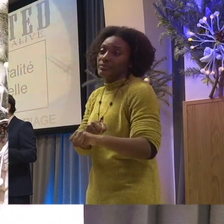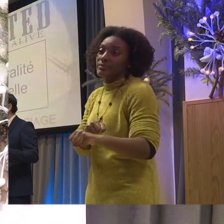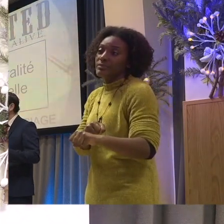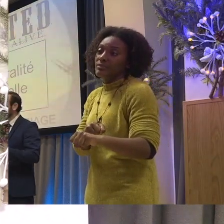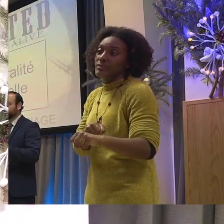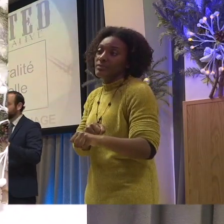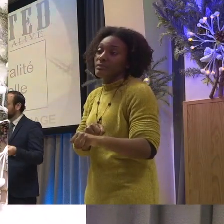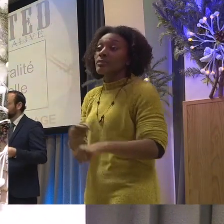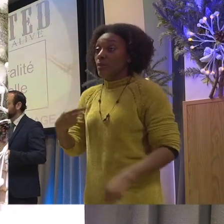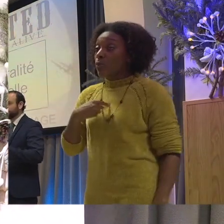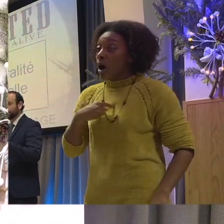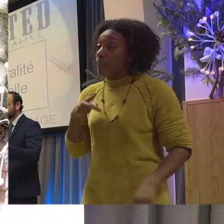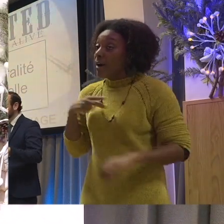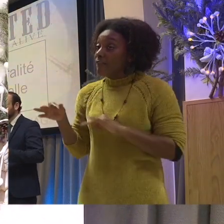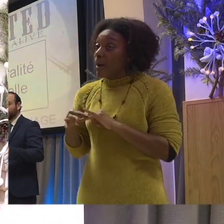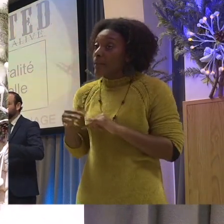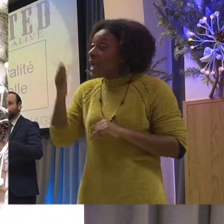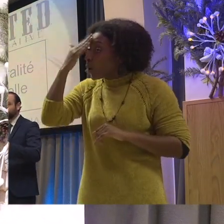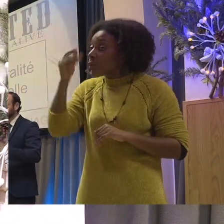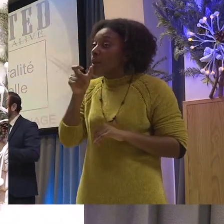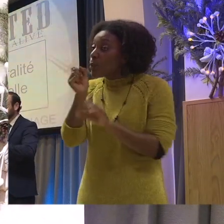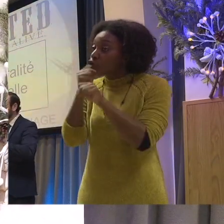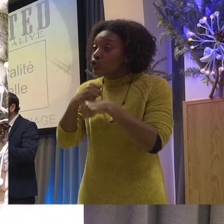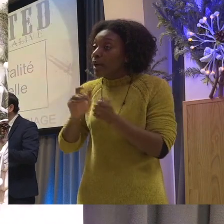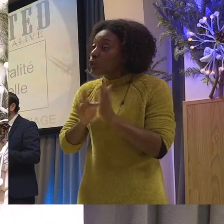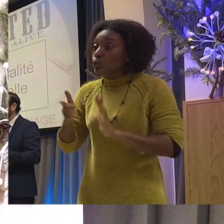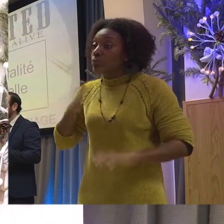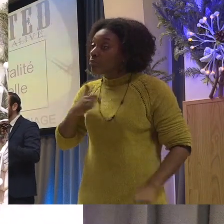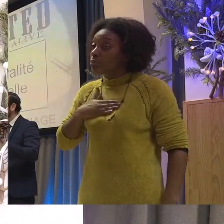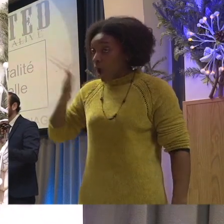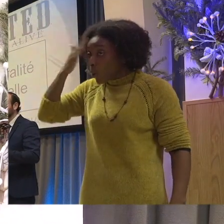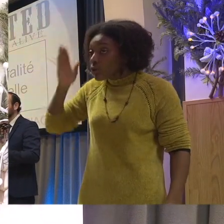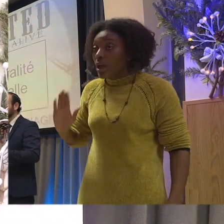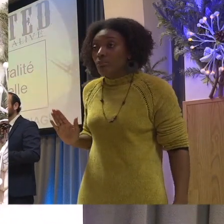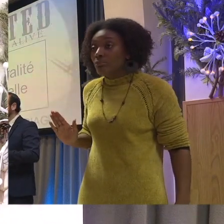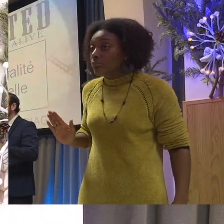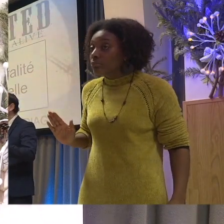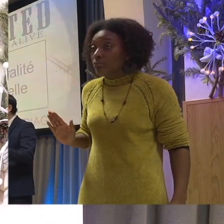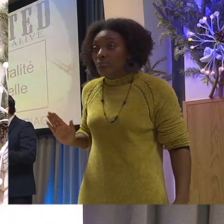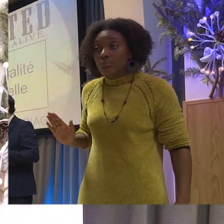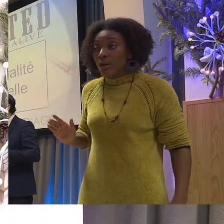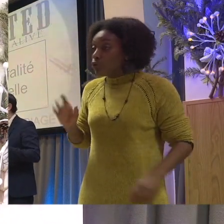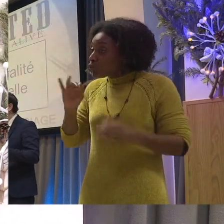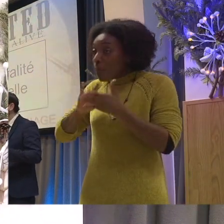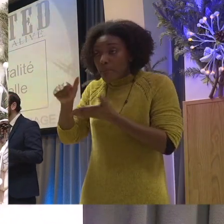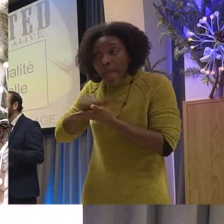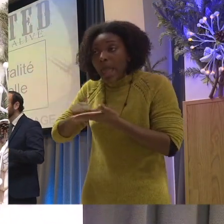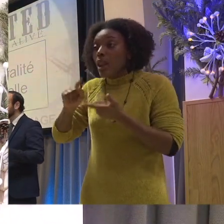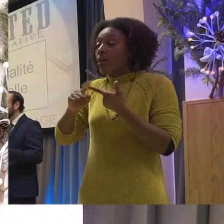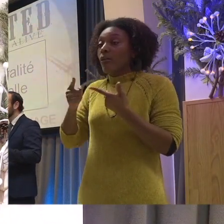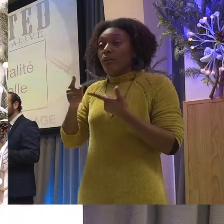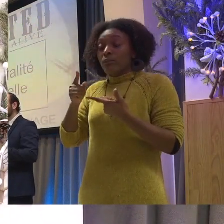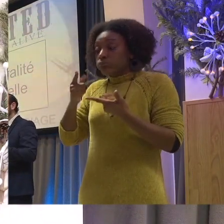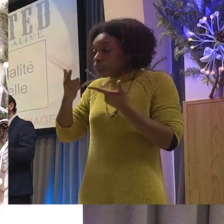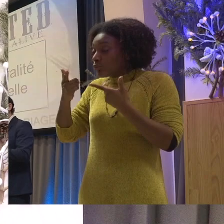femme a accès à toutes mes boîtes mail, à tous mes textos, à tout mon téléphone, elle a tous mes mots de passe, et j'ai les siens, parce que c'est une sécurité. Tu comprends?